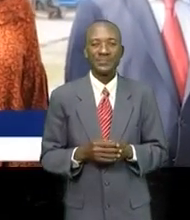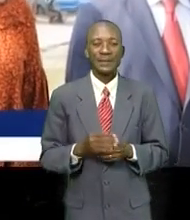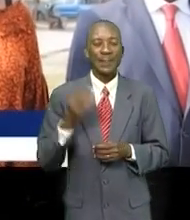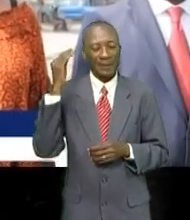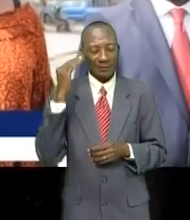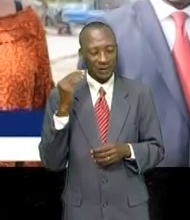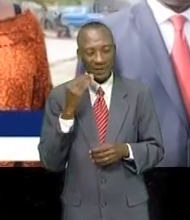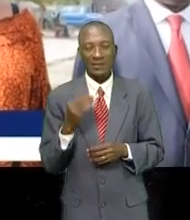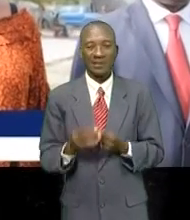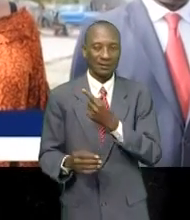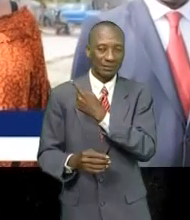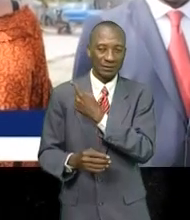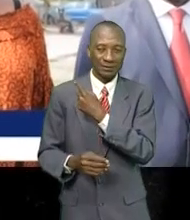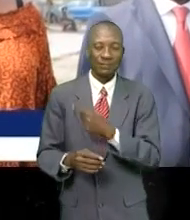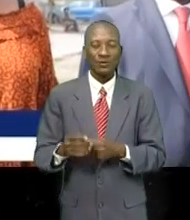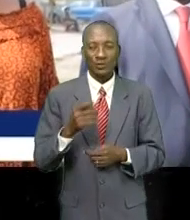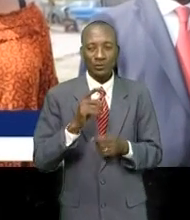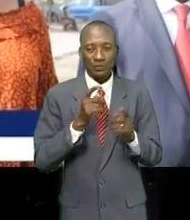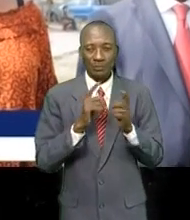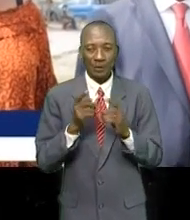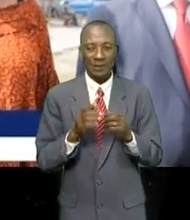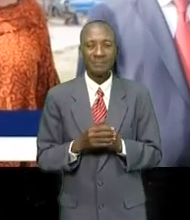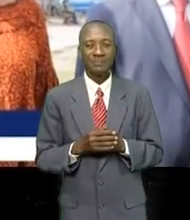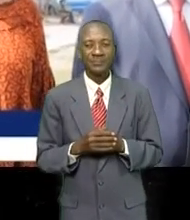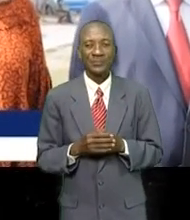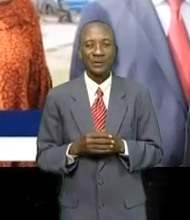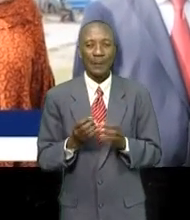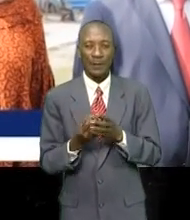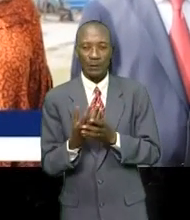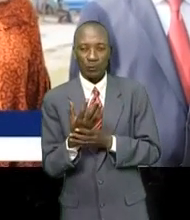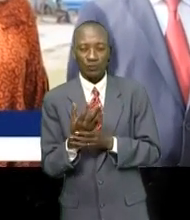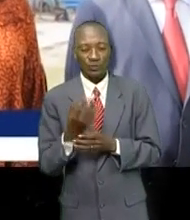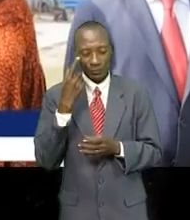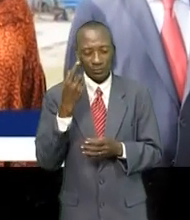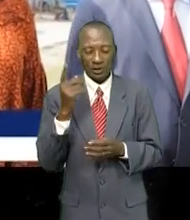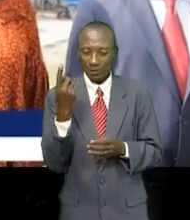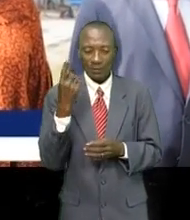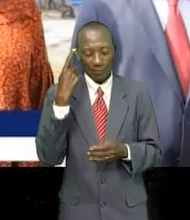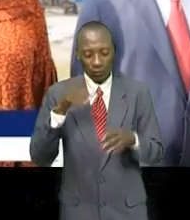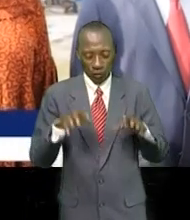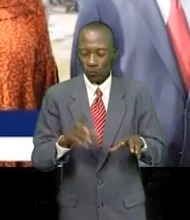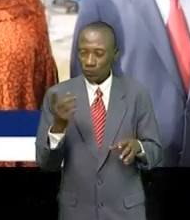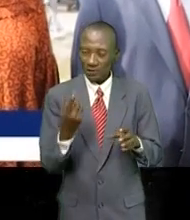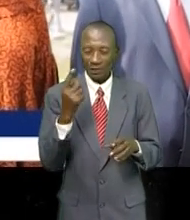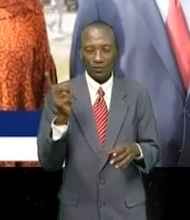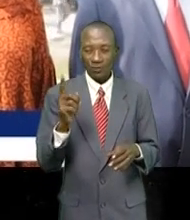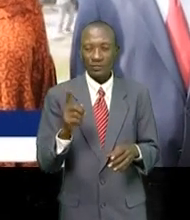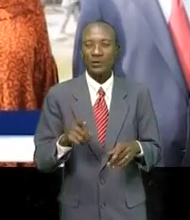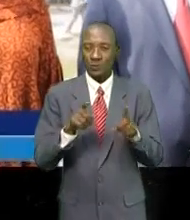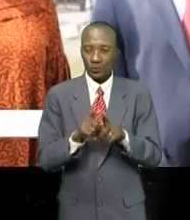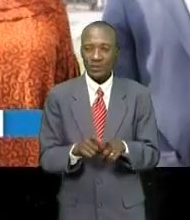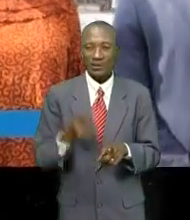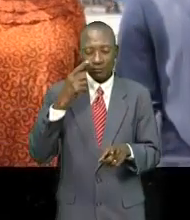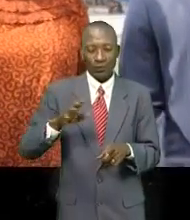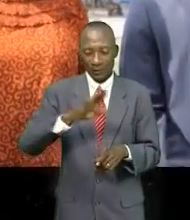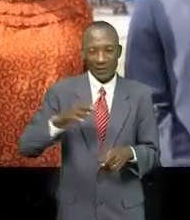prises, c'est-à-dire produire, pas seulement pour les Congolais, mais également pour l'extérieur. Et donc, on est venu s'inquiéter toutes les conditions de